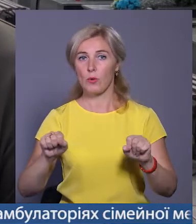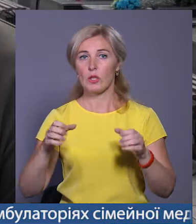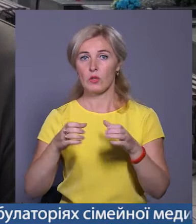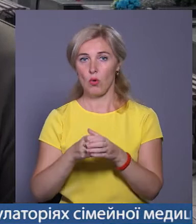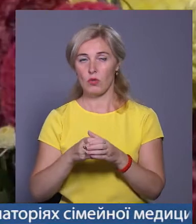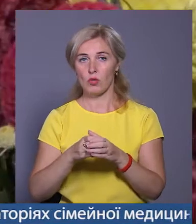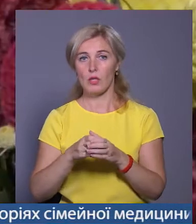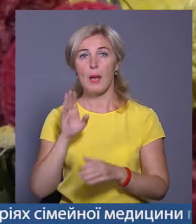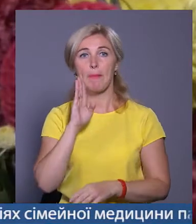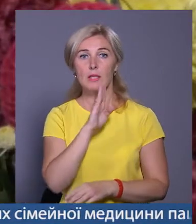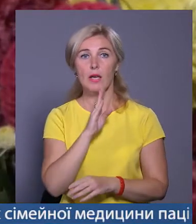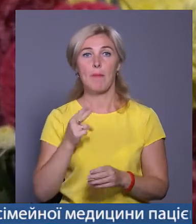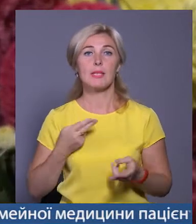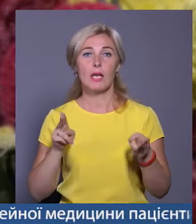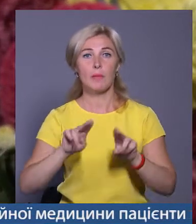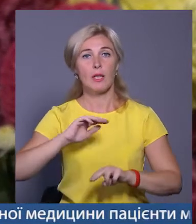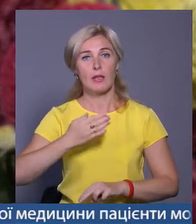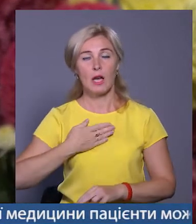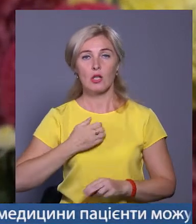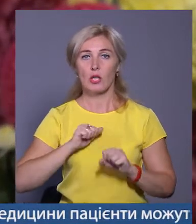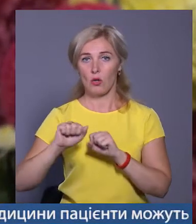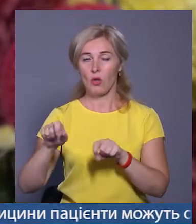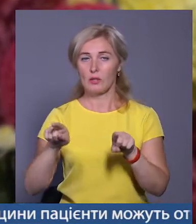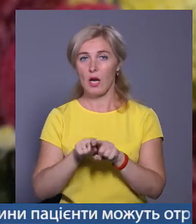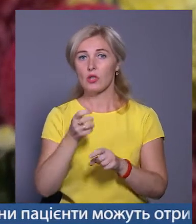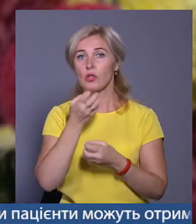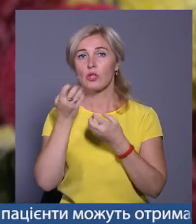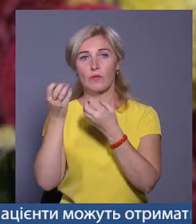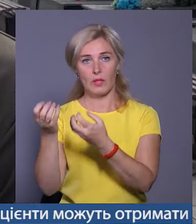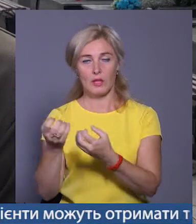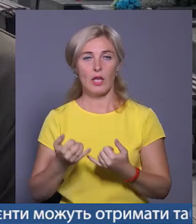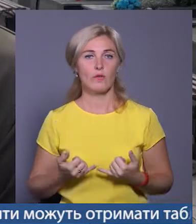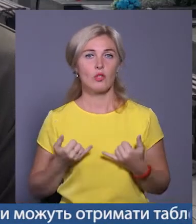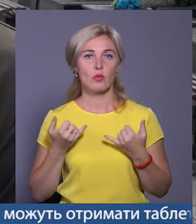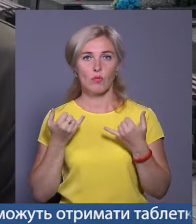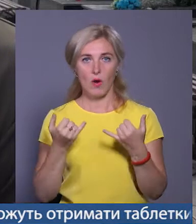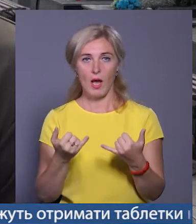частини матерям загиблих наших героїв. Також ми поклали квіти і вшанували